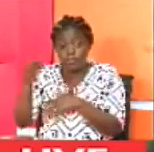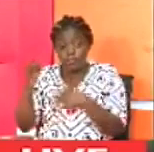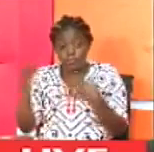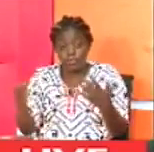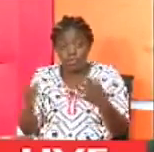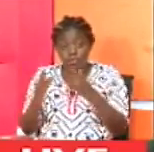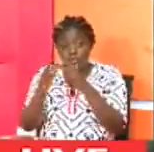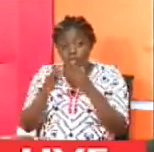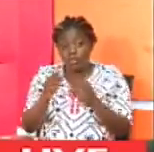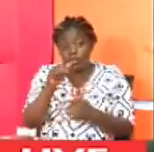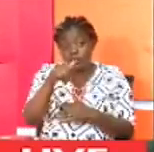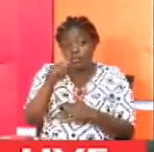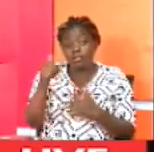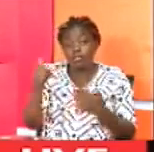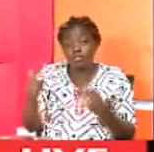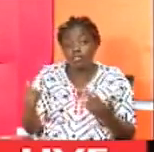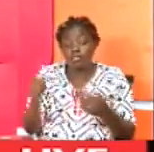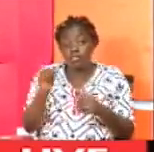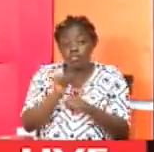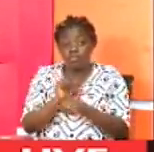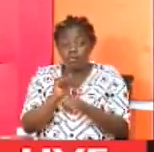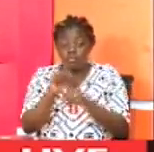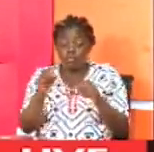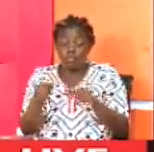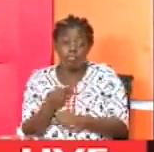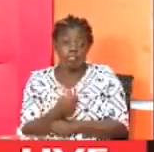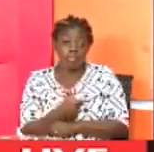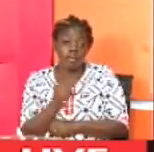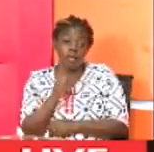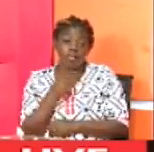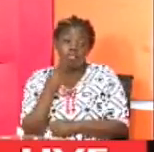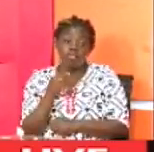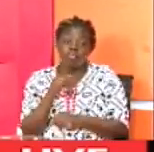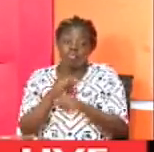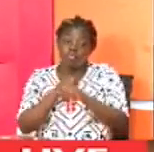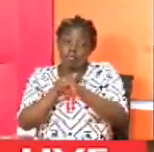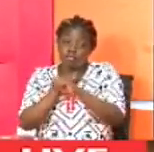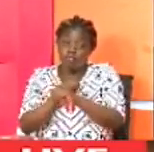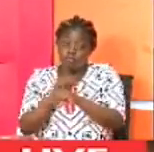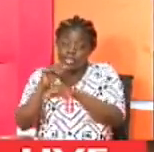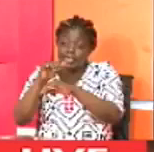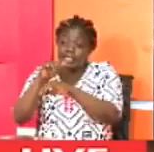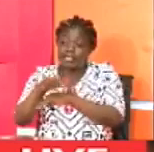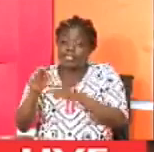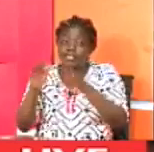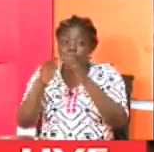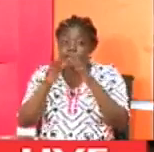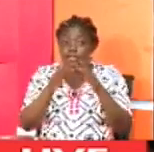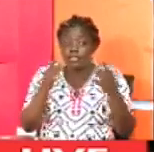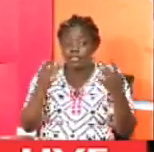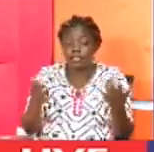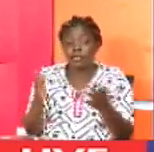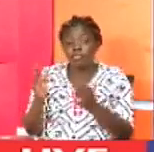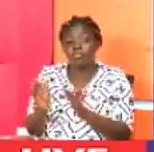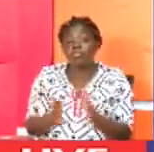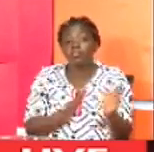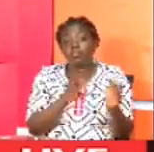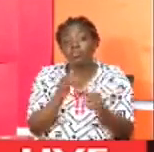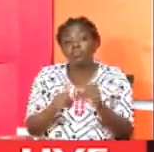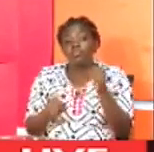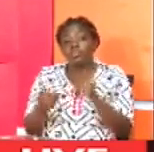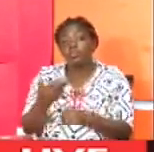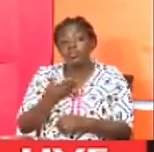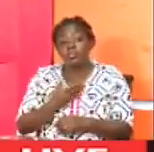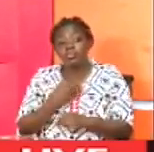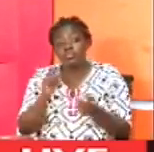ya abatakola ki abatakola kalibala wano walabulidde bakola ebiyiye okwewala okubisa ku mitimbagano balazana enteekateeka zibalina